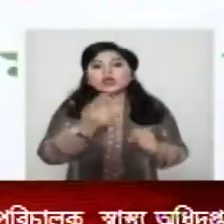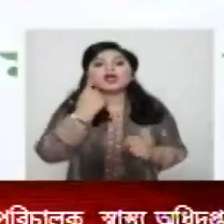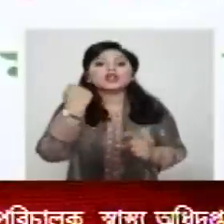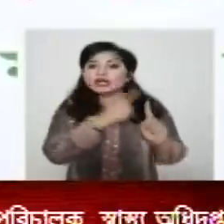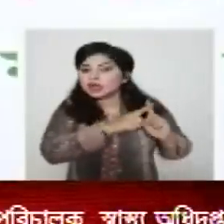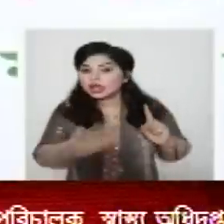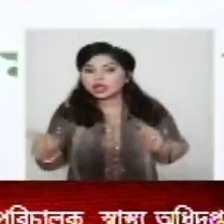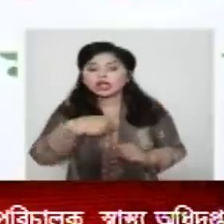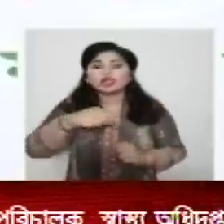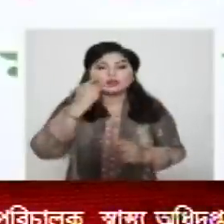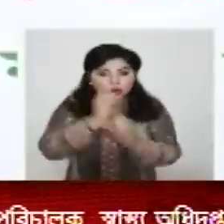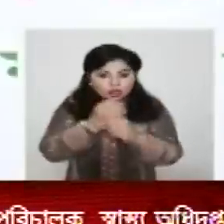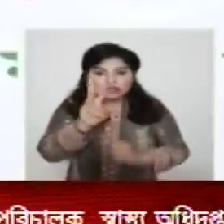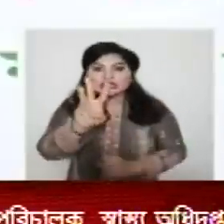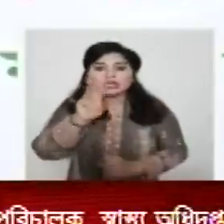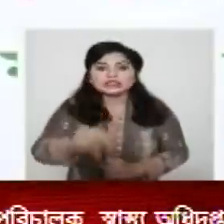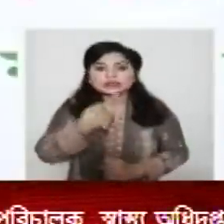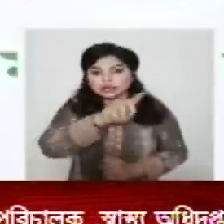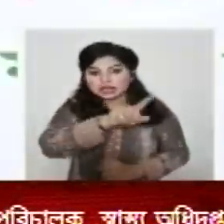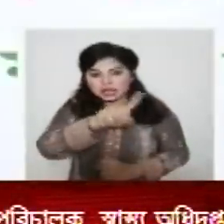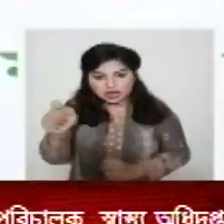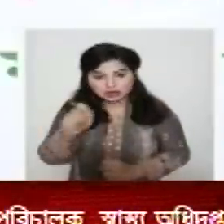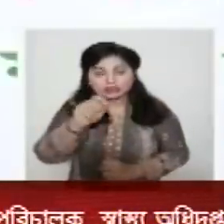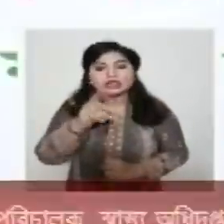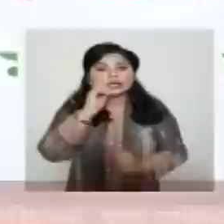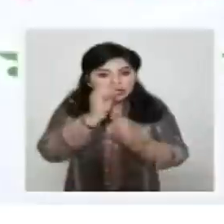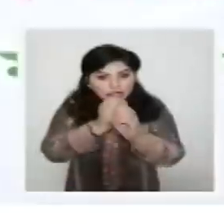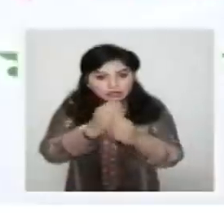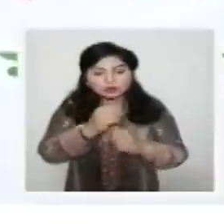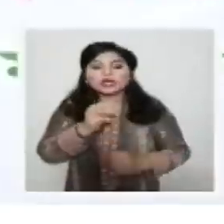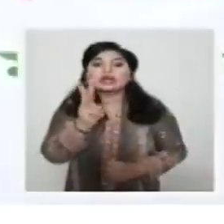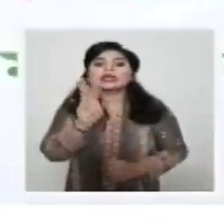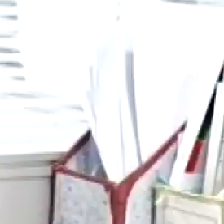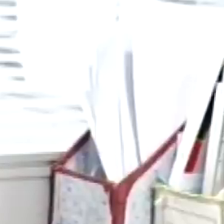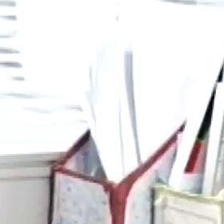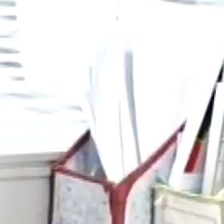4,73,322টি নমুনা এবং গত 24 ঘন্টায় নমুনা যা পরীক্ষা হয়েছে তাতে শনাক্ত হয়েছে